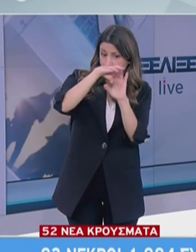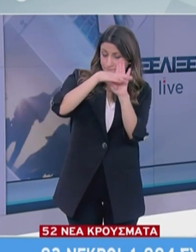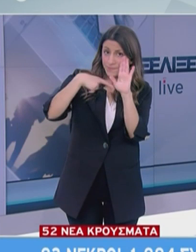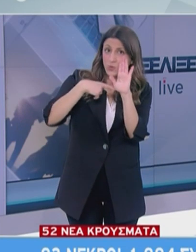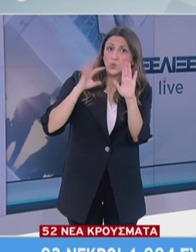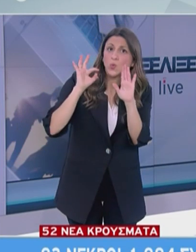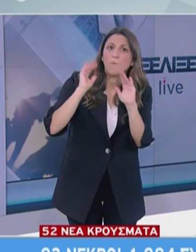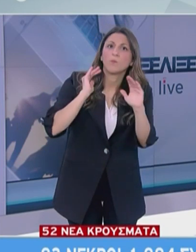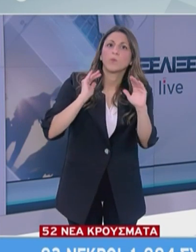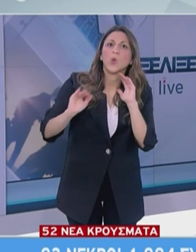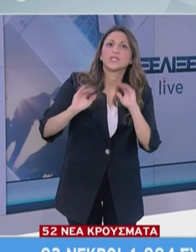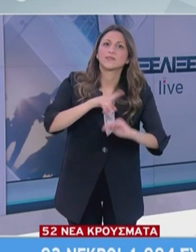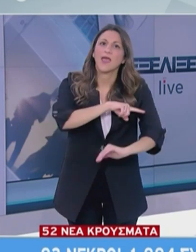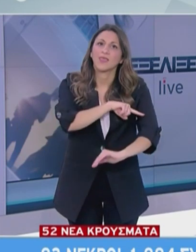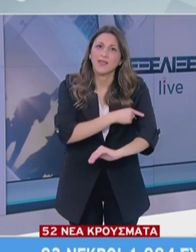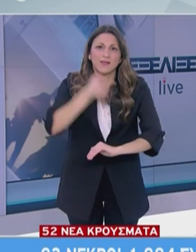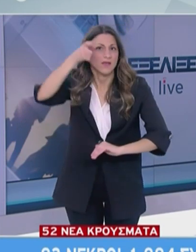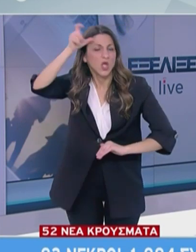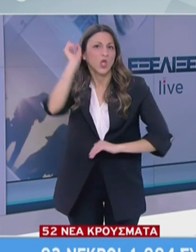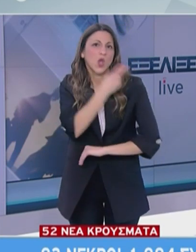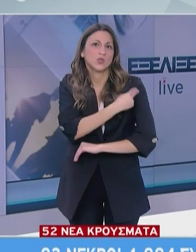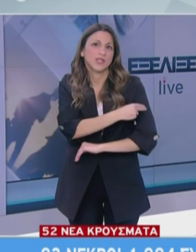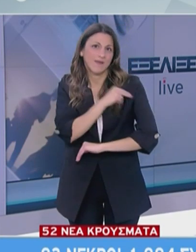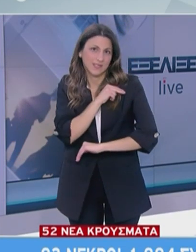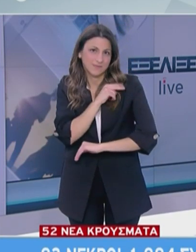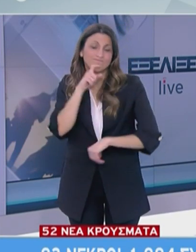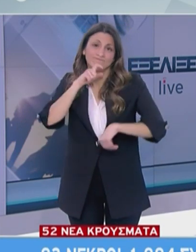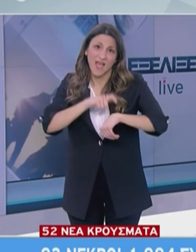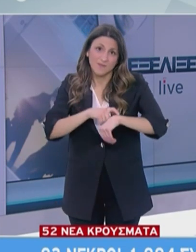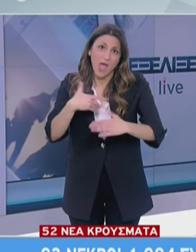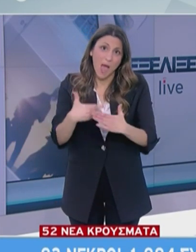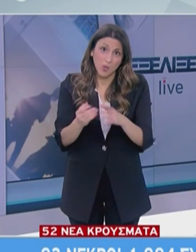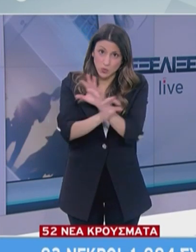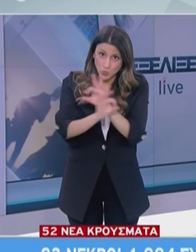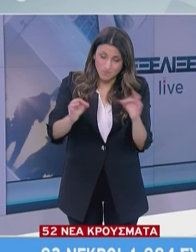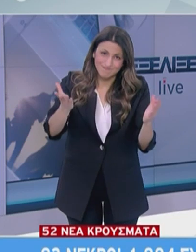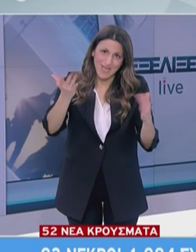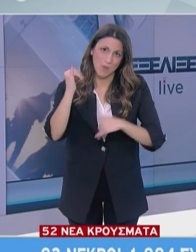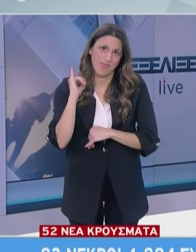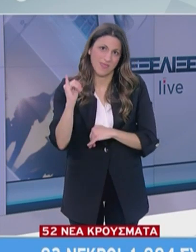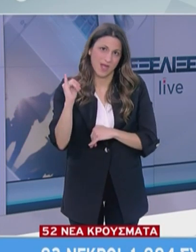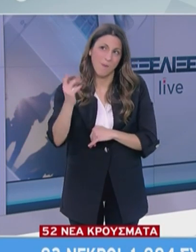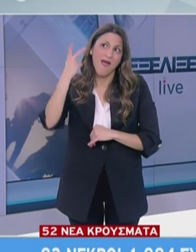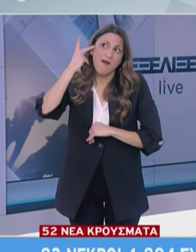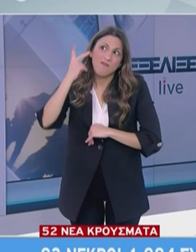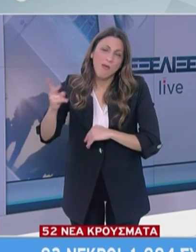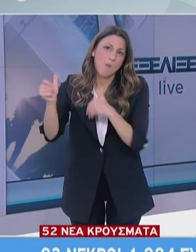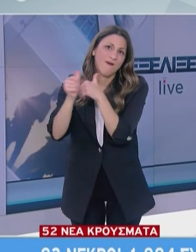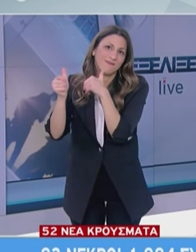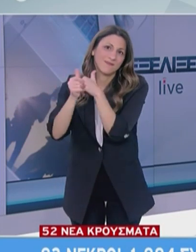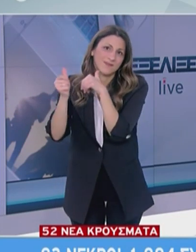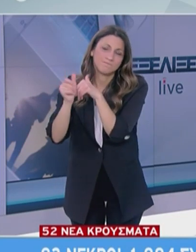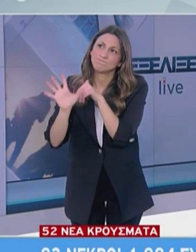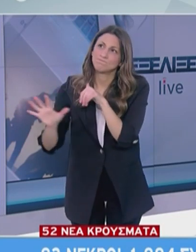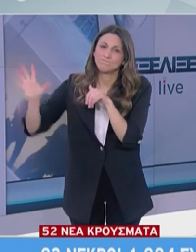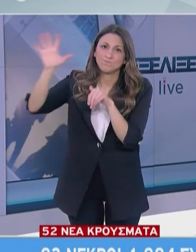νόημα αυτή την εποχή, ακόμα και αν δεν έχουμε αρκετά δεδομένα. Θα σας πω ότι εμείς Είδαμε τι γίνεται στο διεθνή χώρο